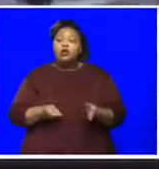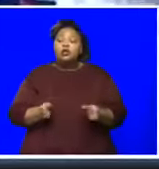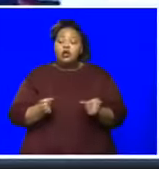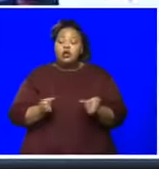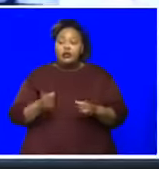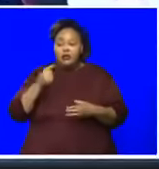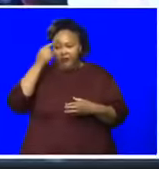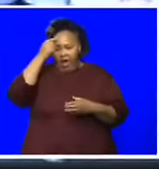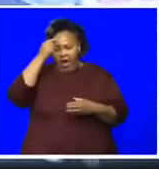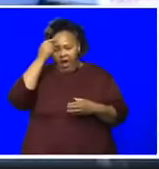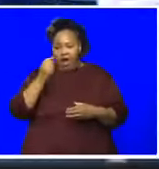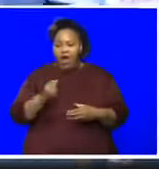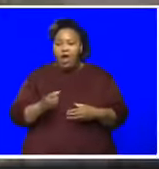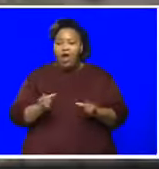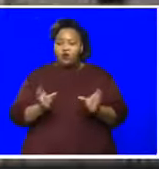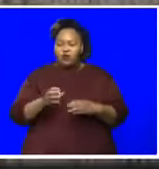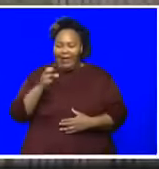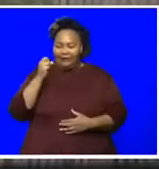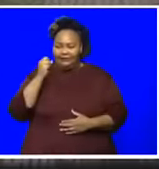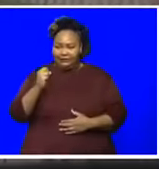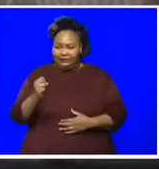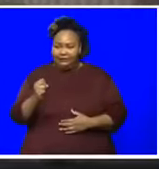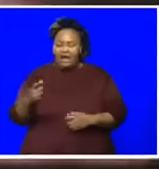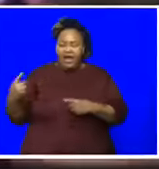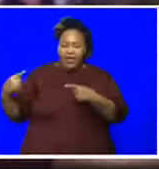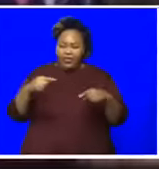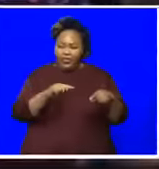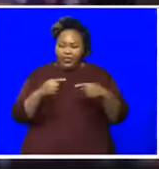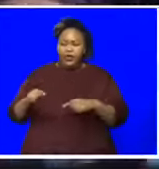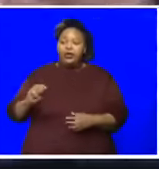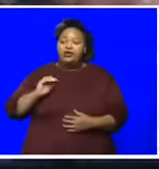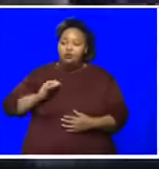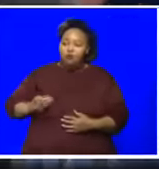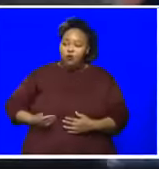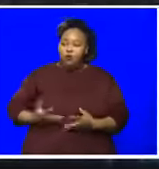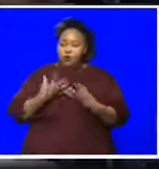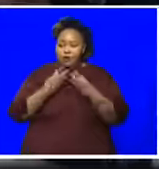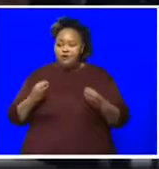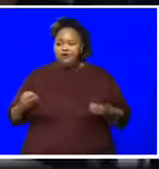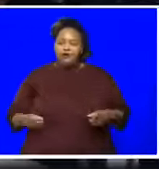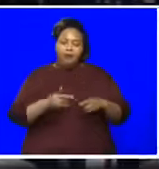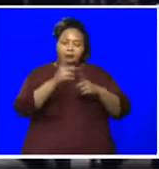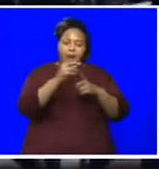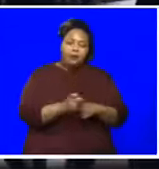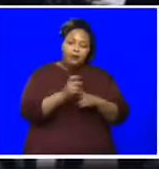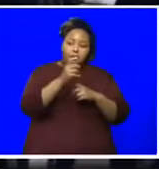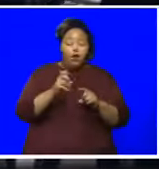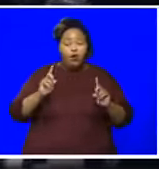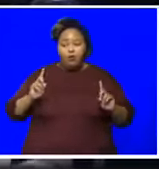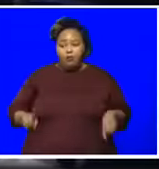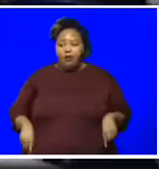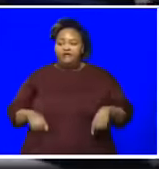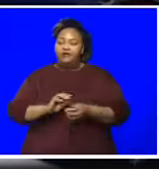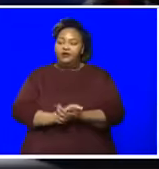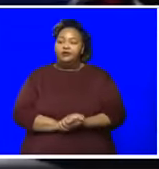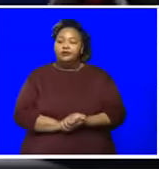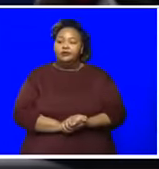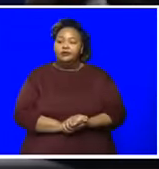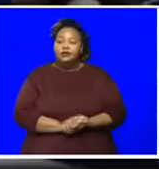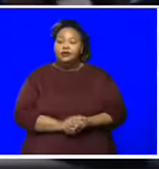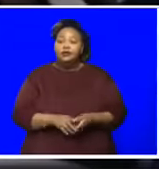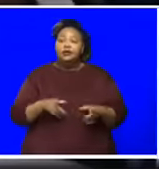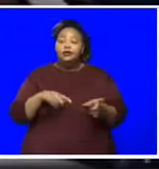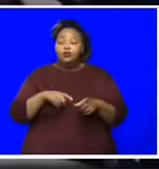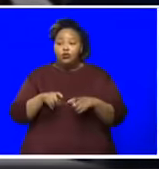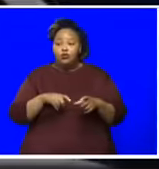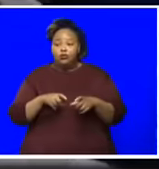babulawa babulawa tinhlavu letizulazulako ngesikhathi ke magenge abambene tulo. Lo mchudzelwano lona ubanjwa njalo ngeminyaka